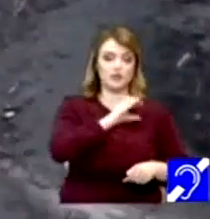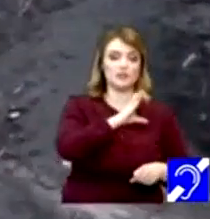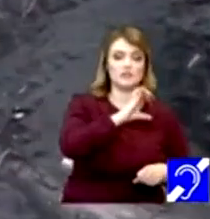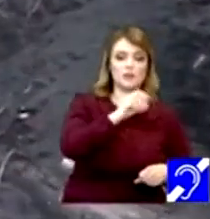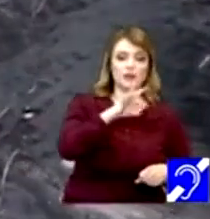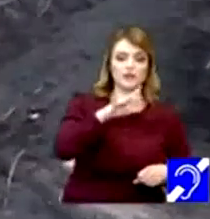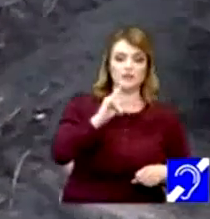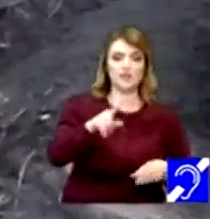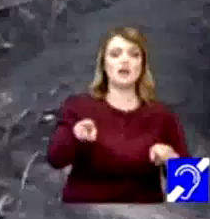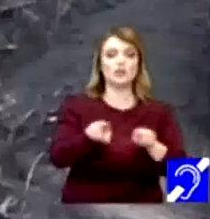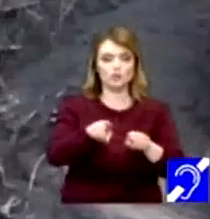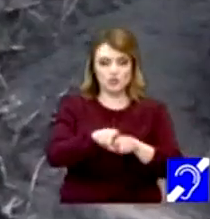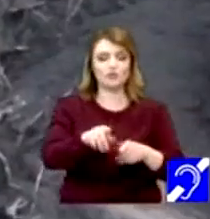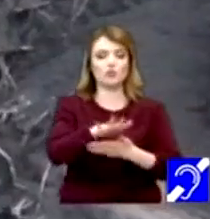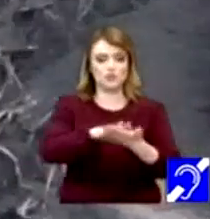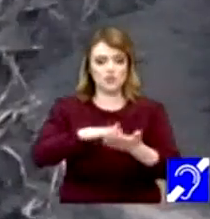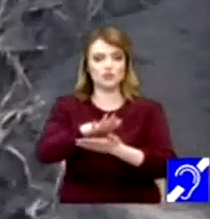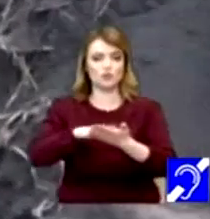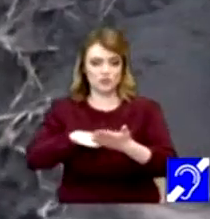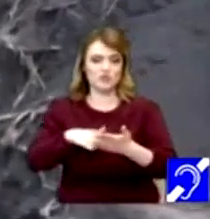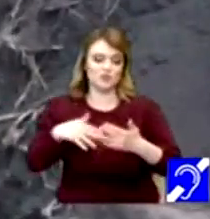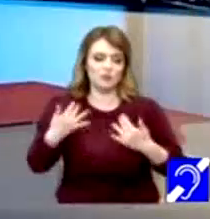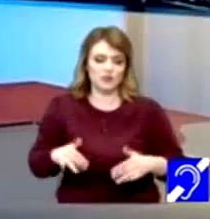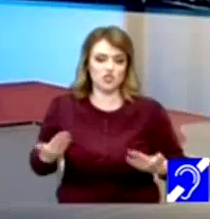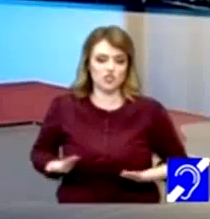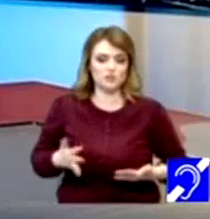continuă incidentele armate și pierderile de vieți omenești.